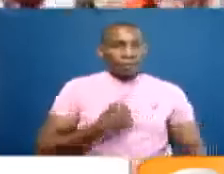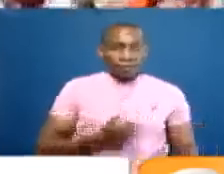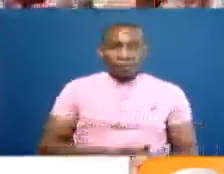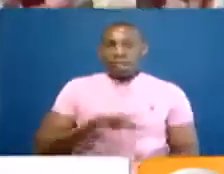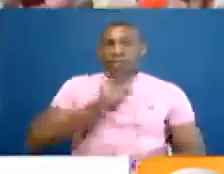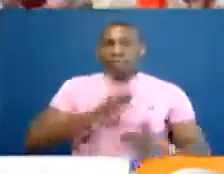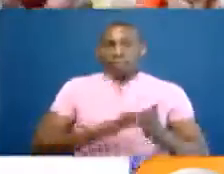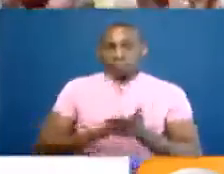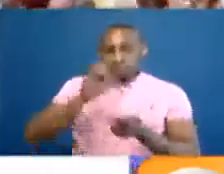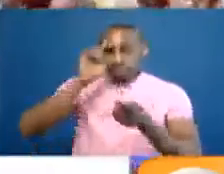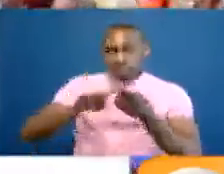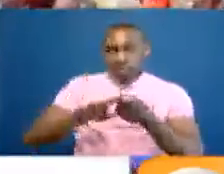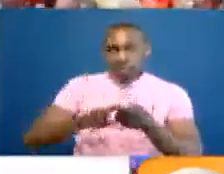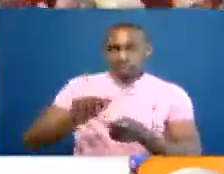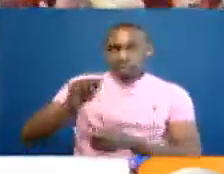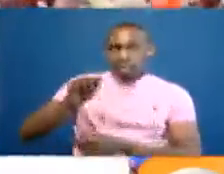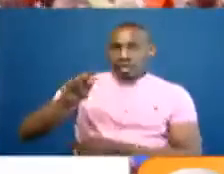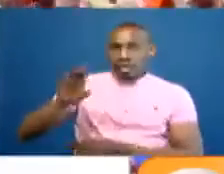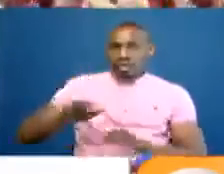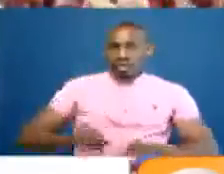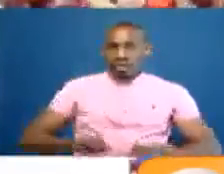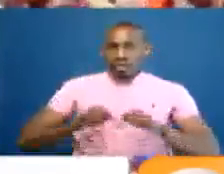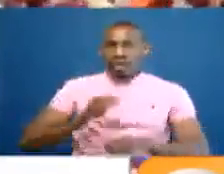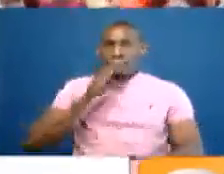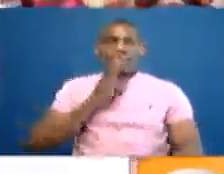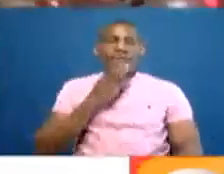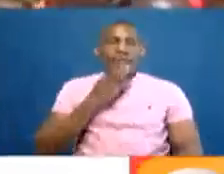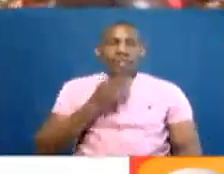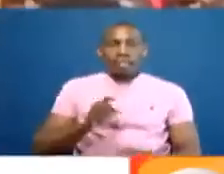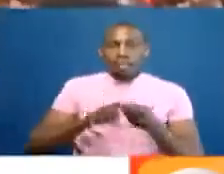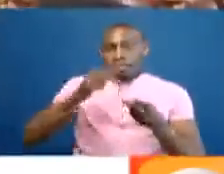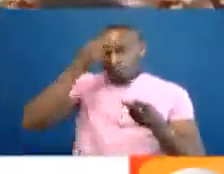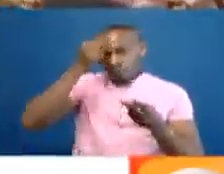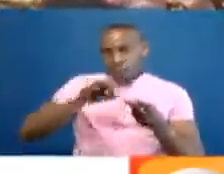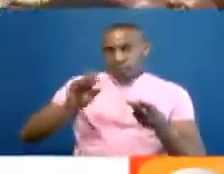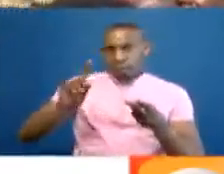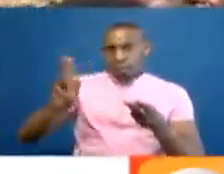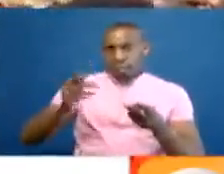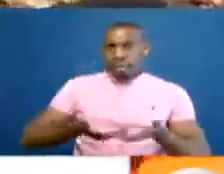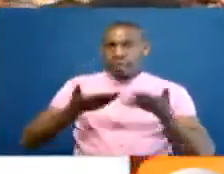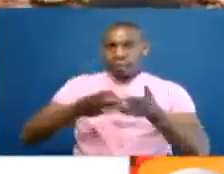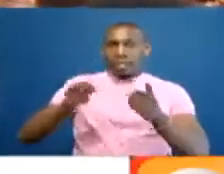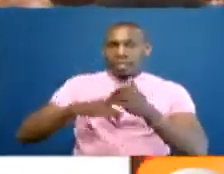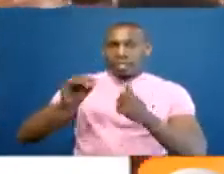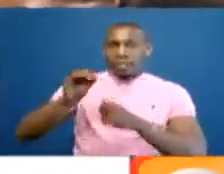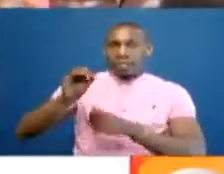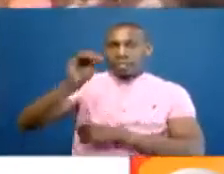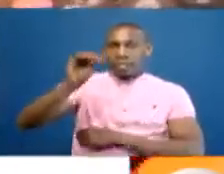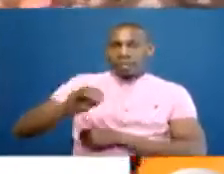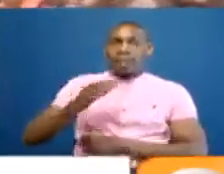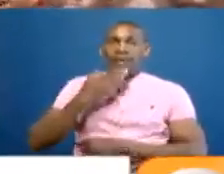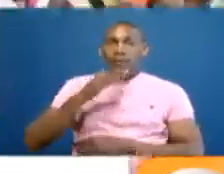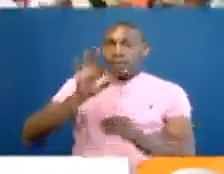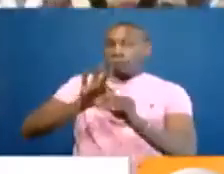Odinga says the target given to ANC boss Musalia Mudavadi and Moses Wetangula of Ford Kenya to deliver 70% of the